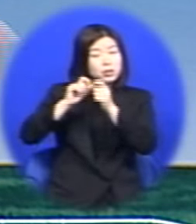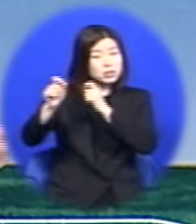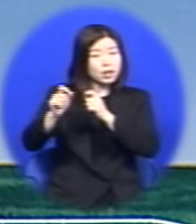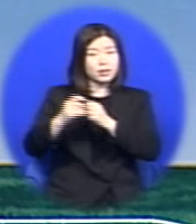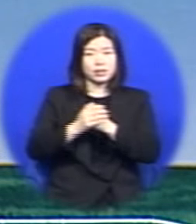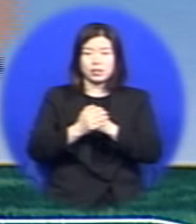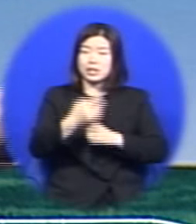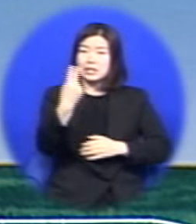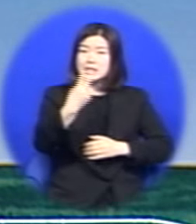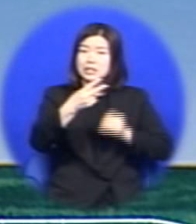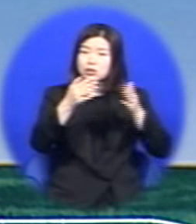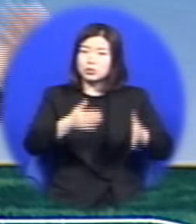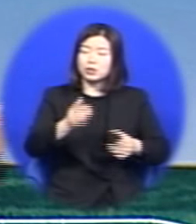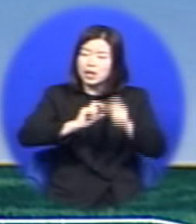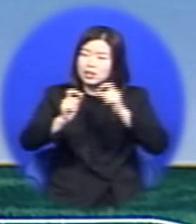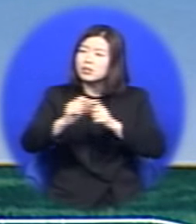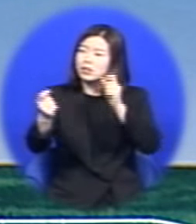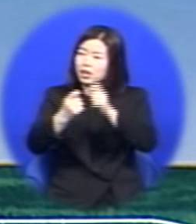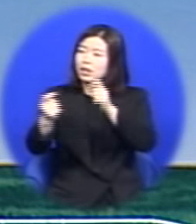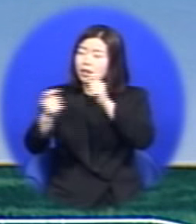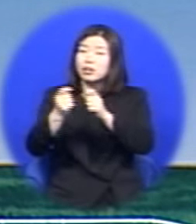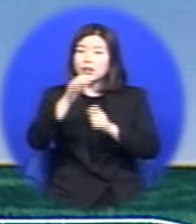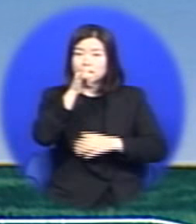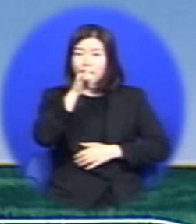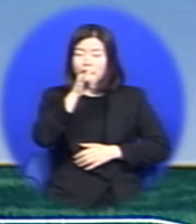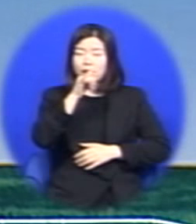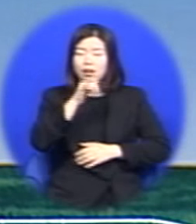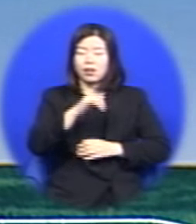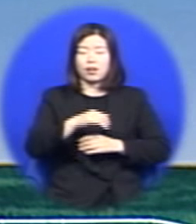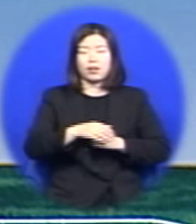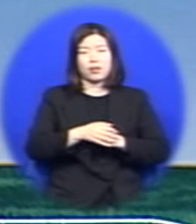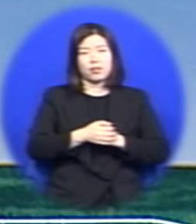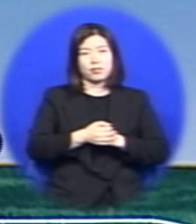동안 계속 더 가까워졌다, 더 가까워졌다.